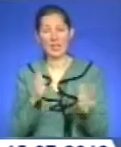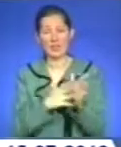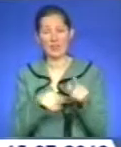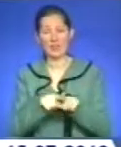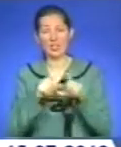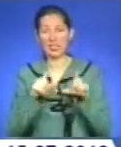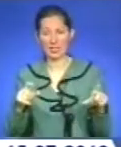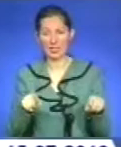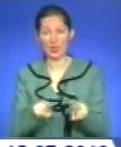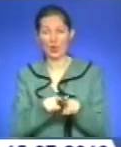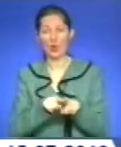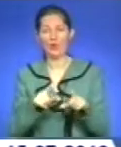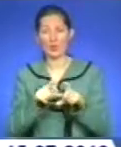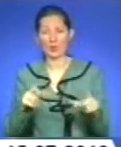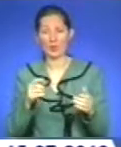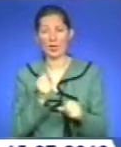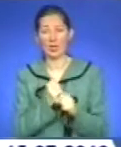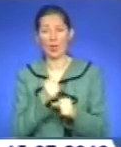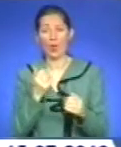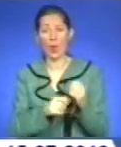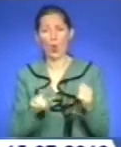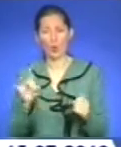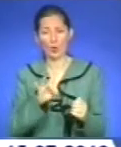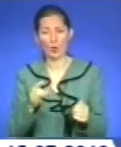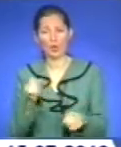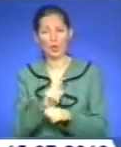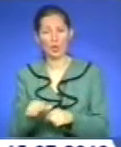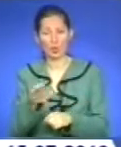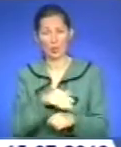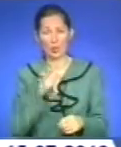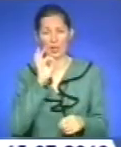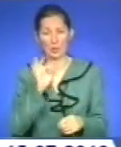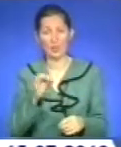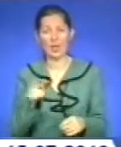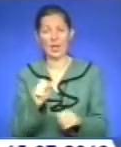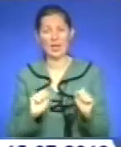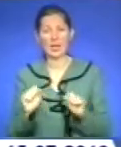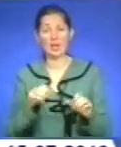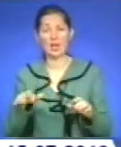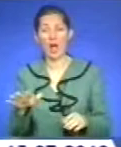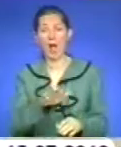Аналогічні установи діятимуть у кожному районі Тернопільщини, запевнив керівник краю Валентин Хоптян.